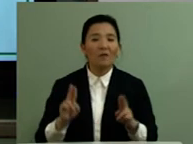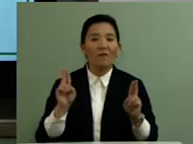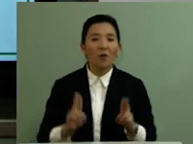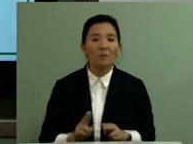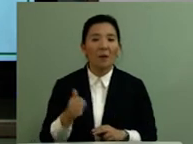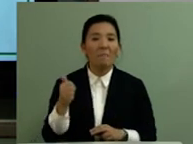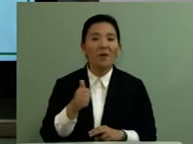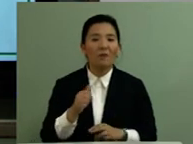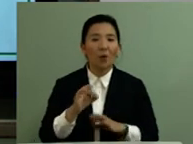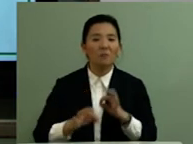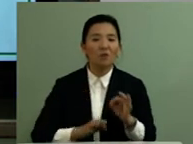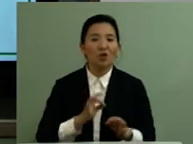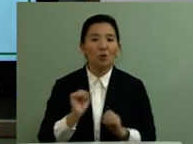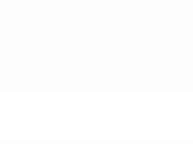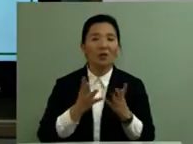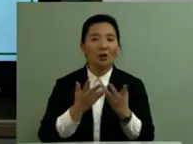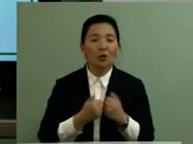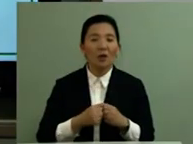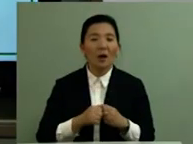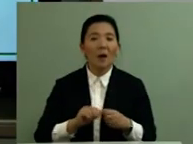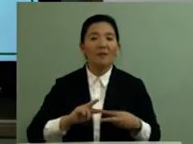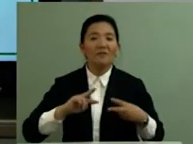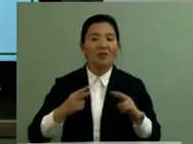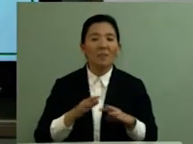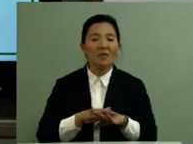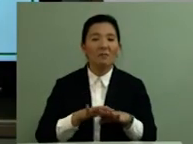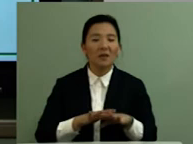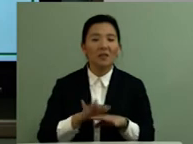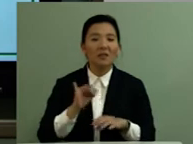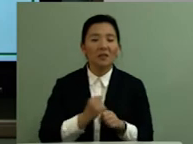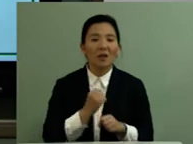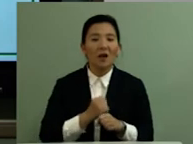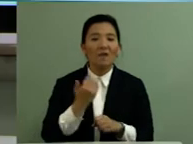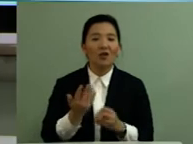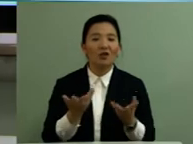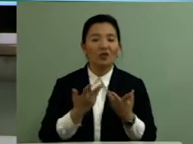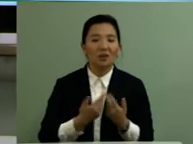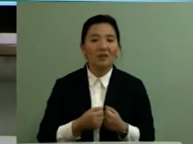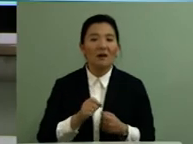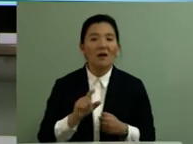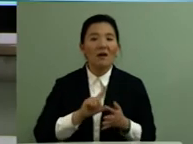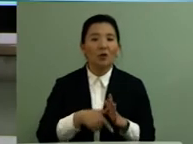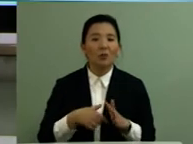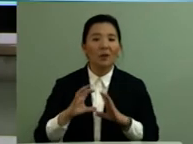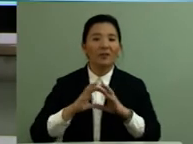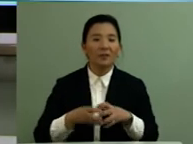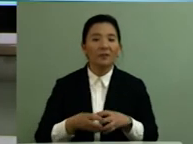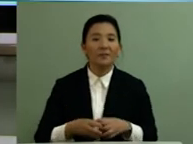формулу первой космической скорости, произведя математические расчеты, вы рассчитаете радиус